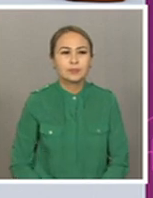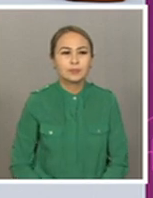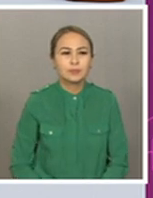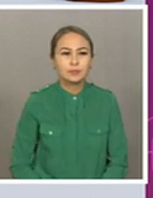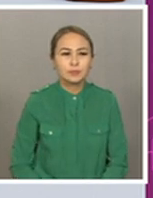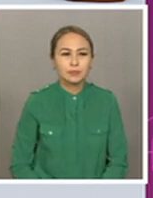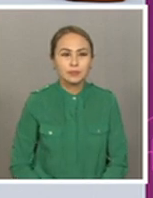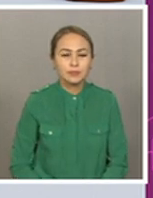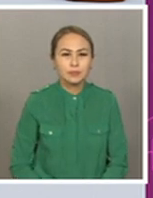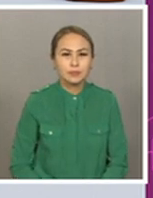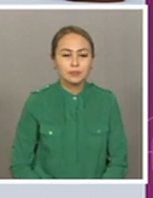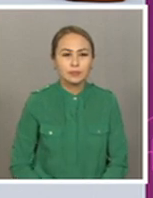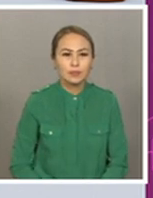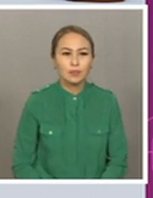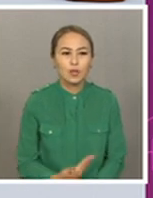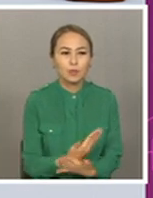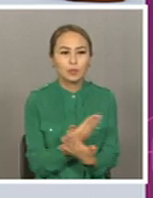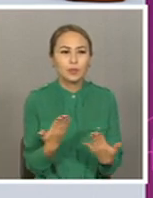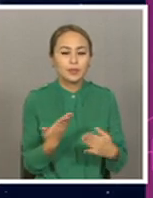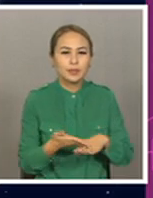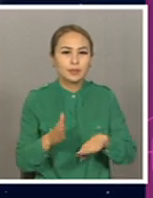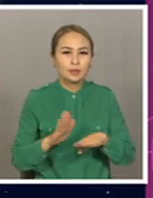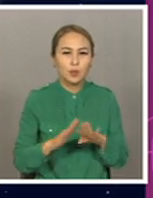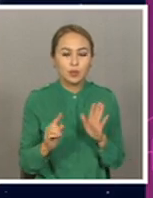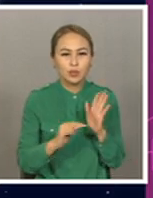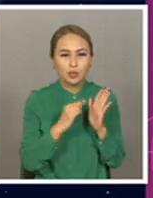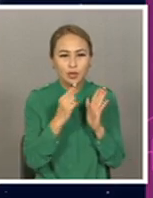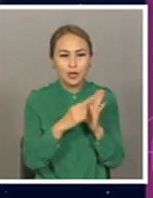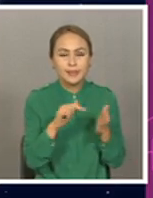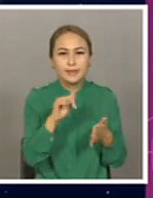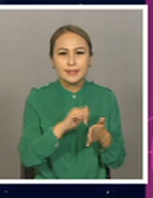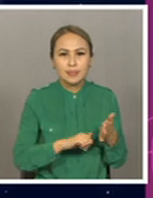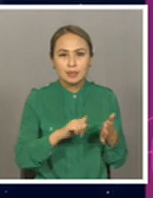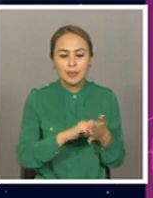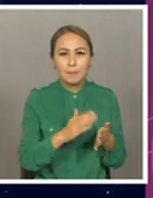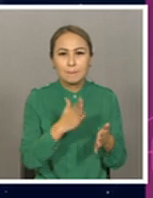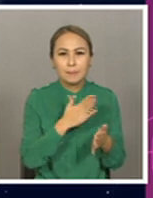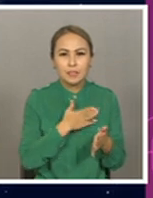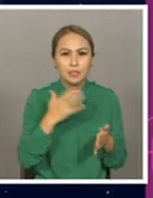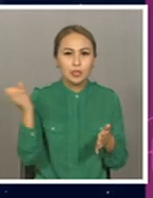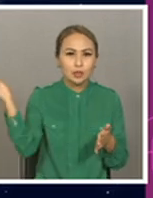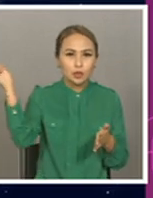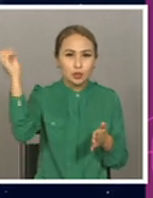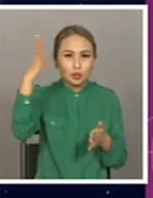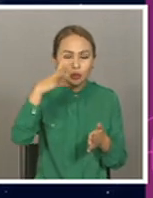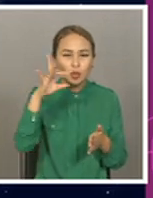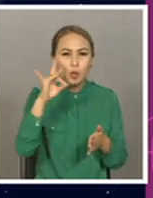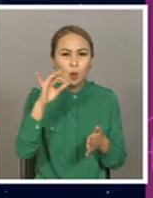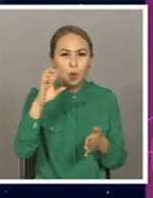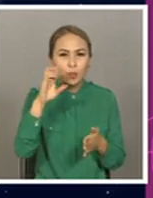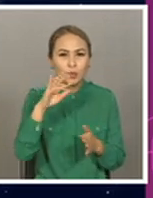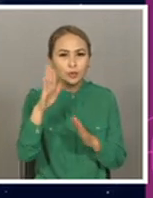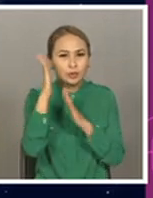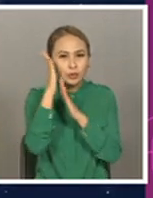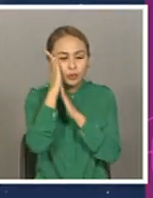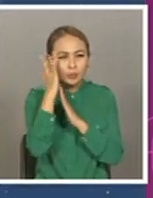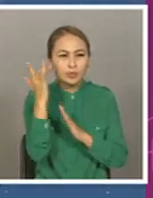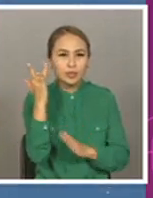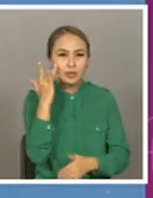Иә, бұл қиындау сұрақ. Себебі бізде күн шыққанда робот ұйықтап жатады.